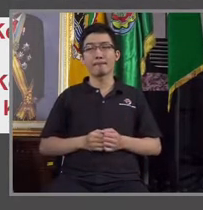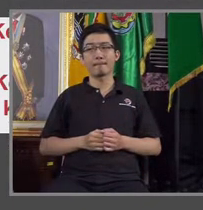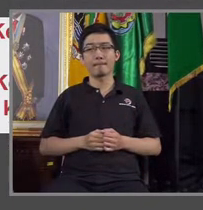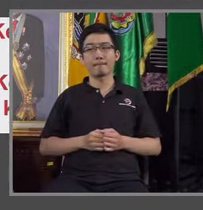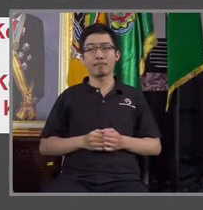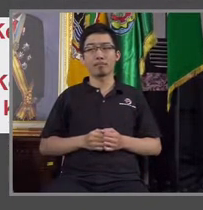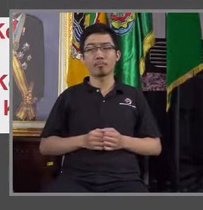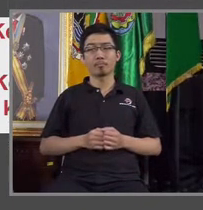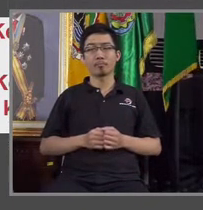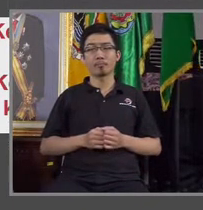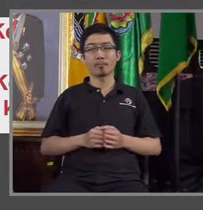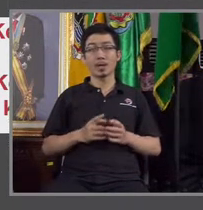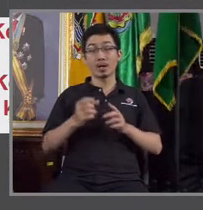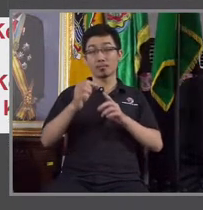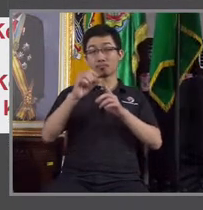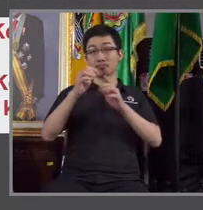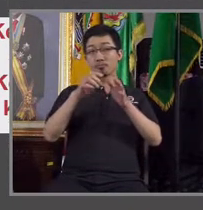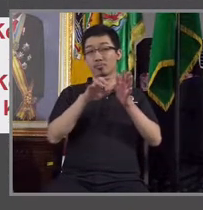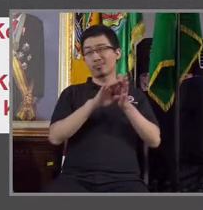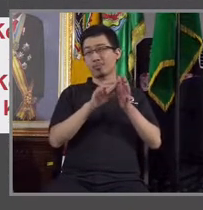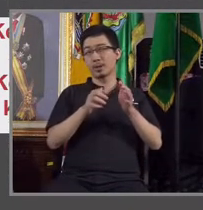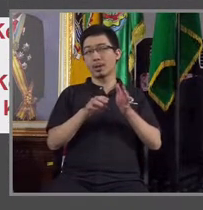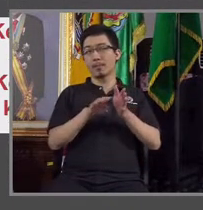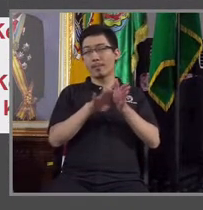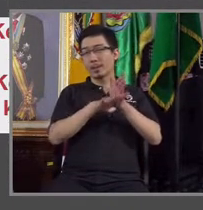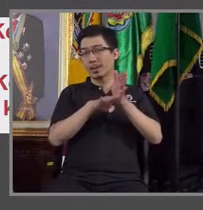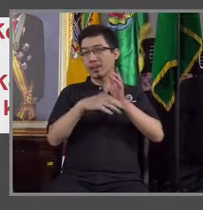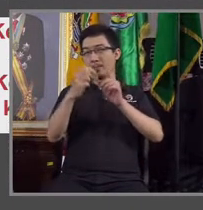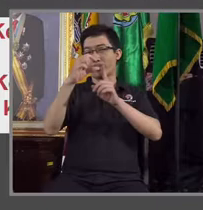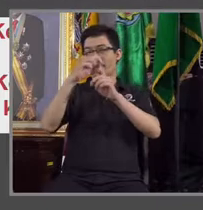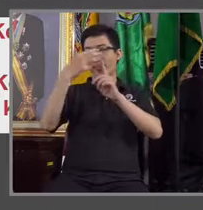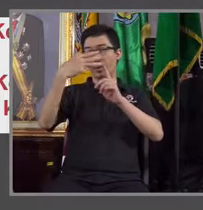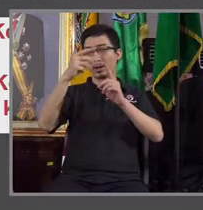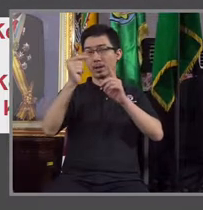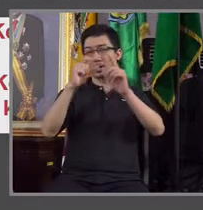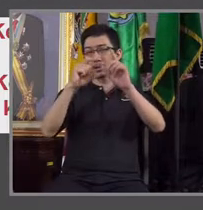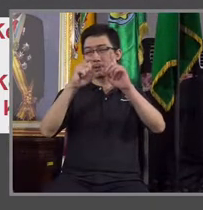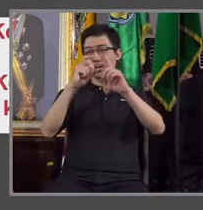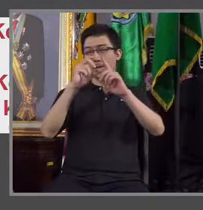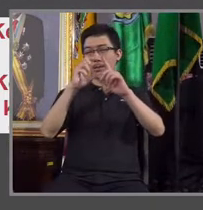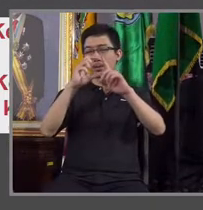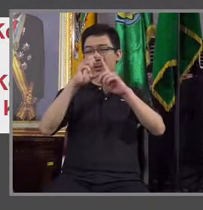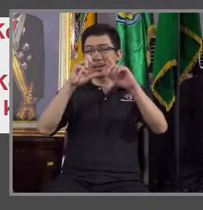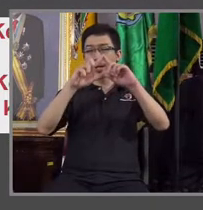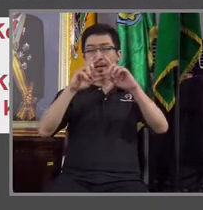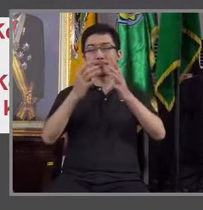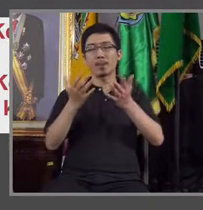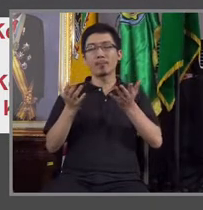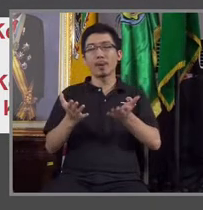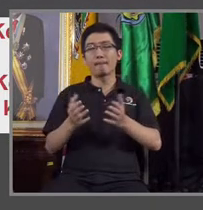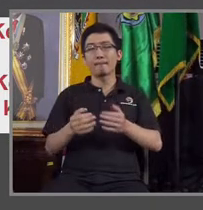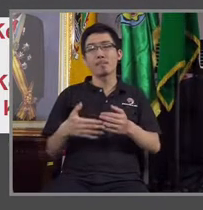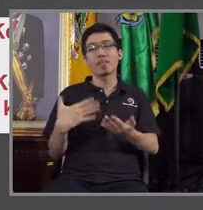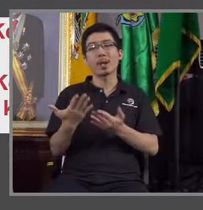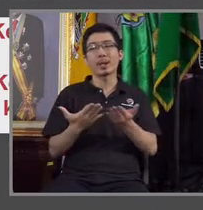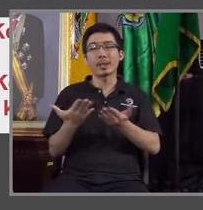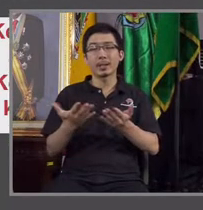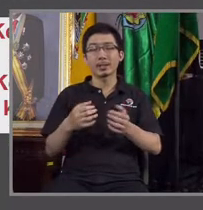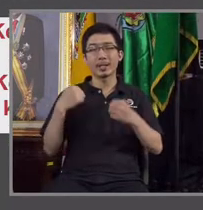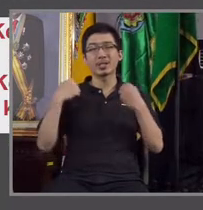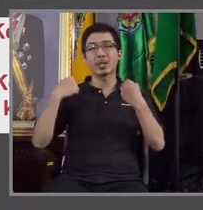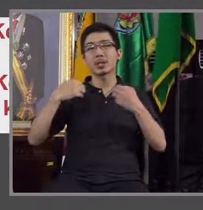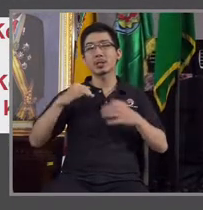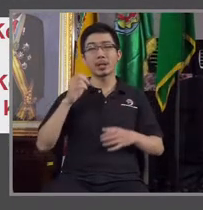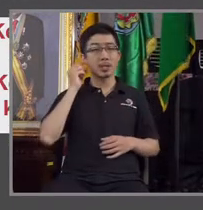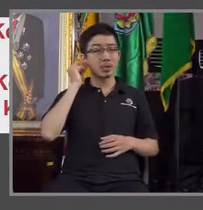menetapkan Perda nomor 4 tahun 2017 tentang pelayanan kesehatan ibu bayi dan anak dibawah